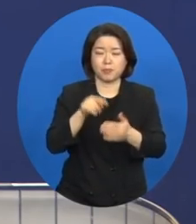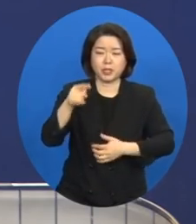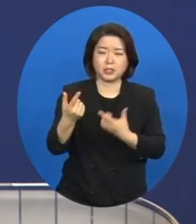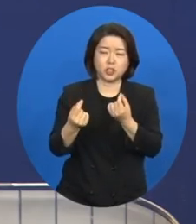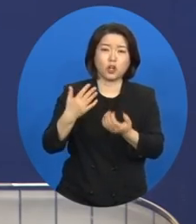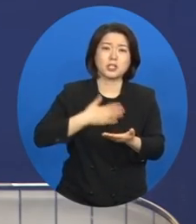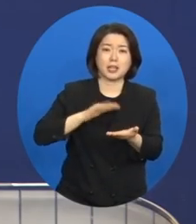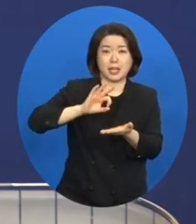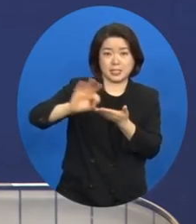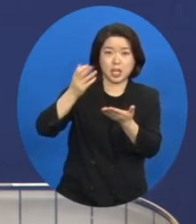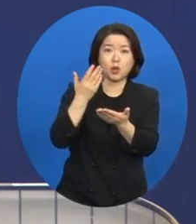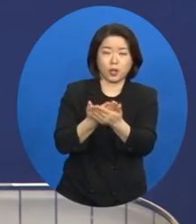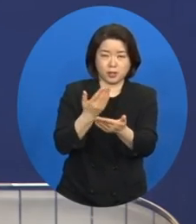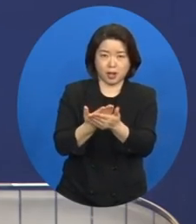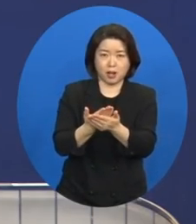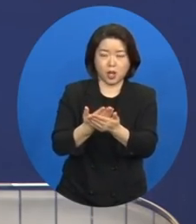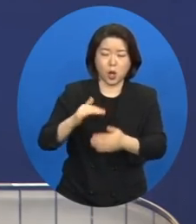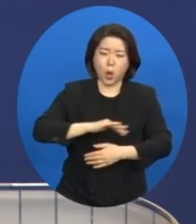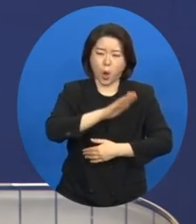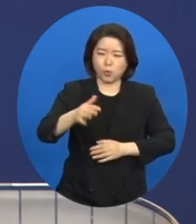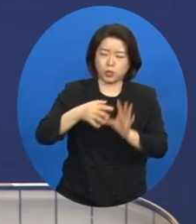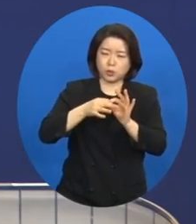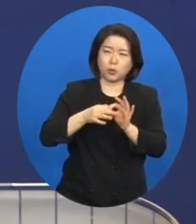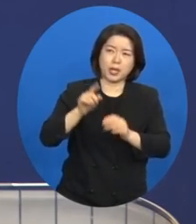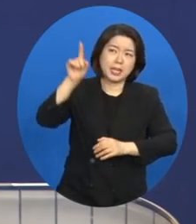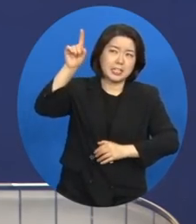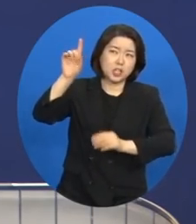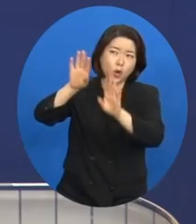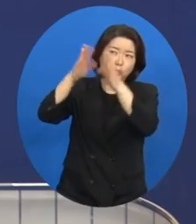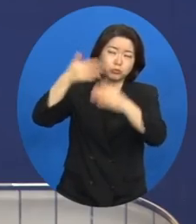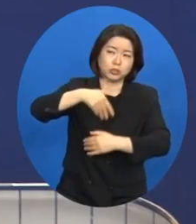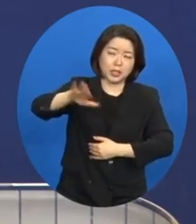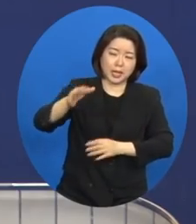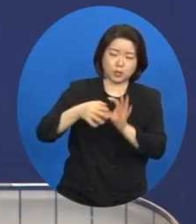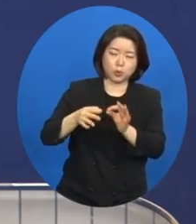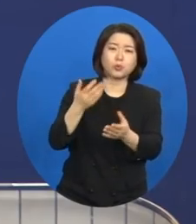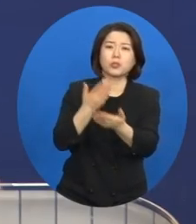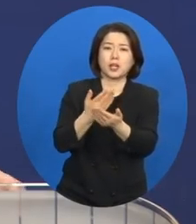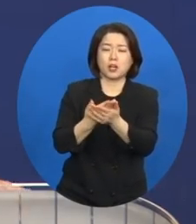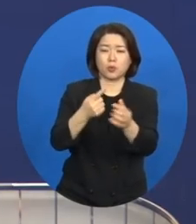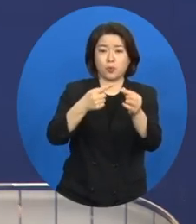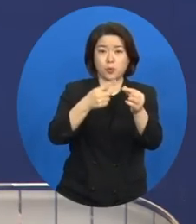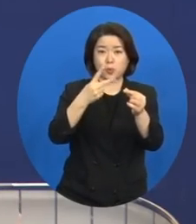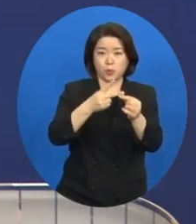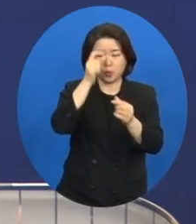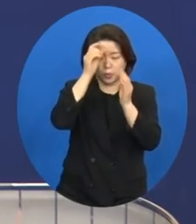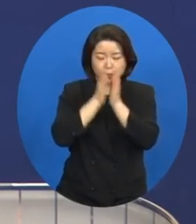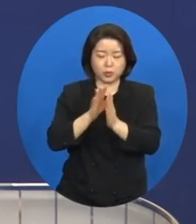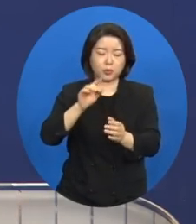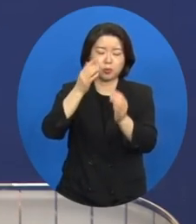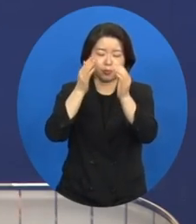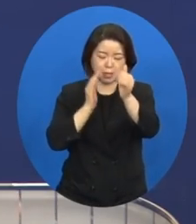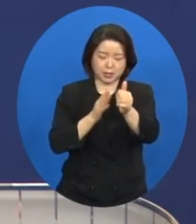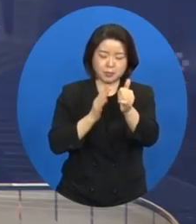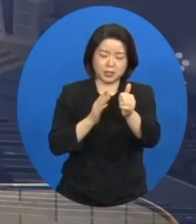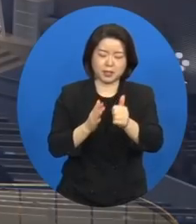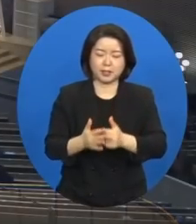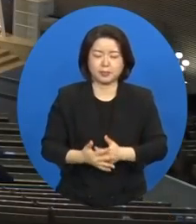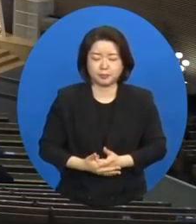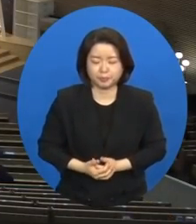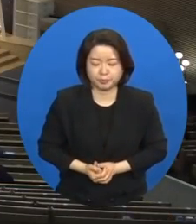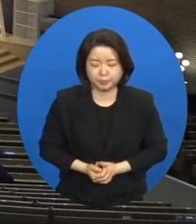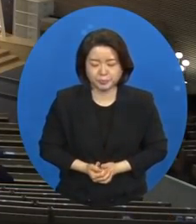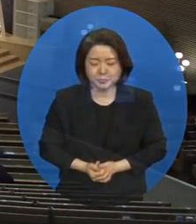달라고, 하나님 우리를 통해서 천국의 문으로 나아갈 수 있는 그런 통로가 되게 해달라고, 이 두 가지와 함께 기도하도록 하겠습니다.